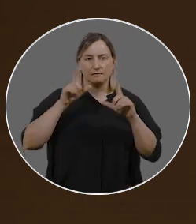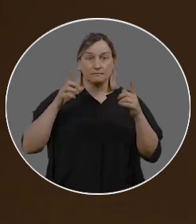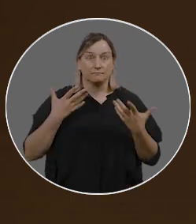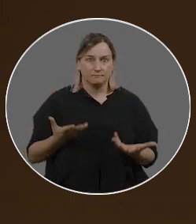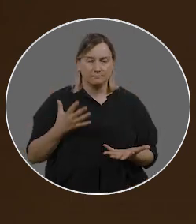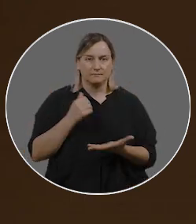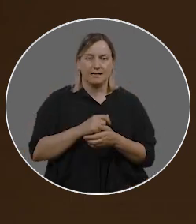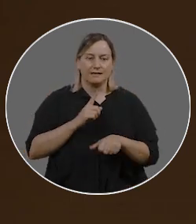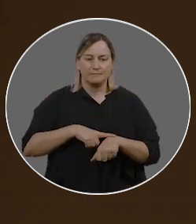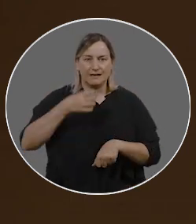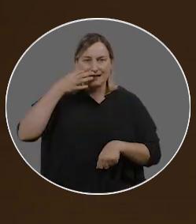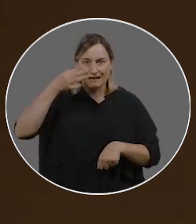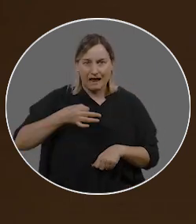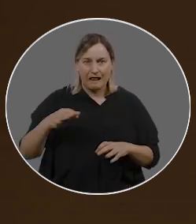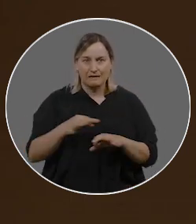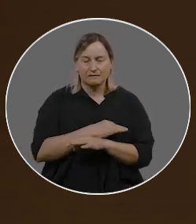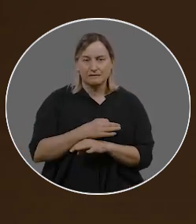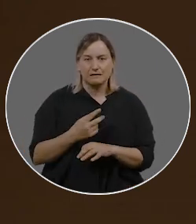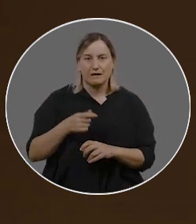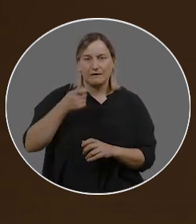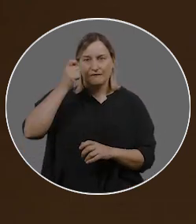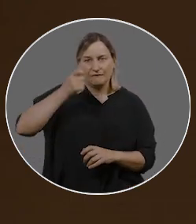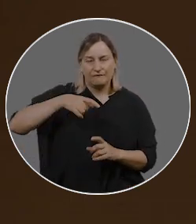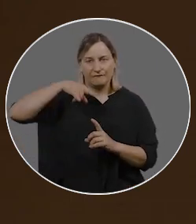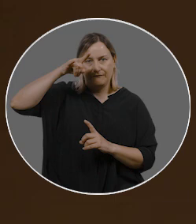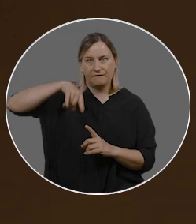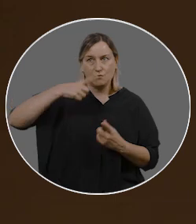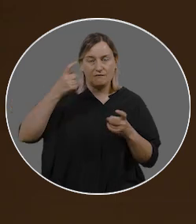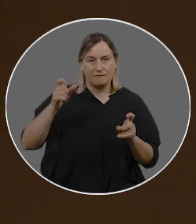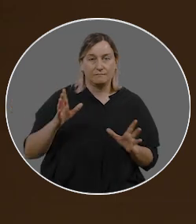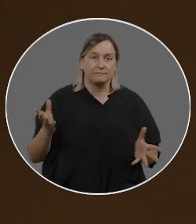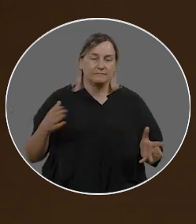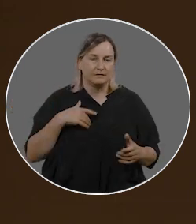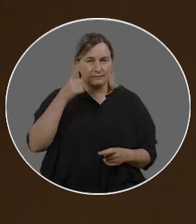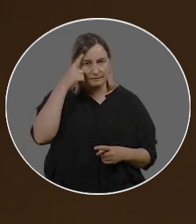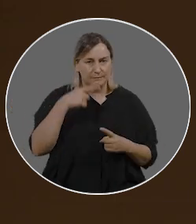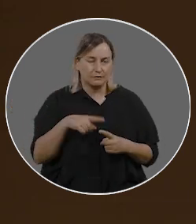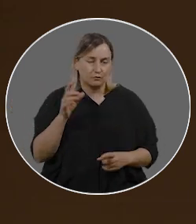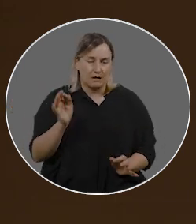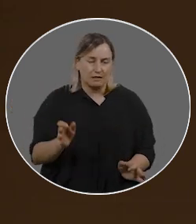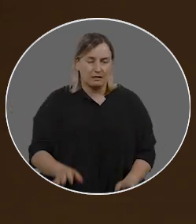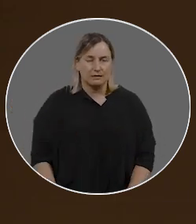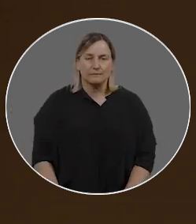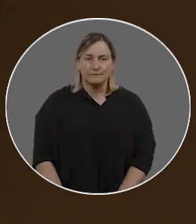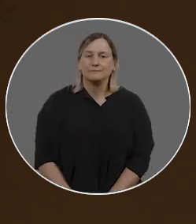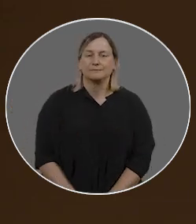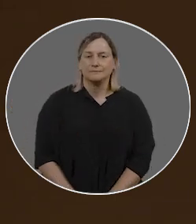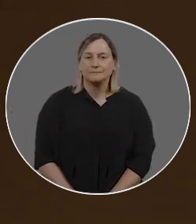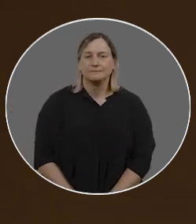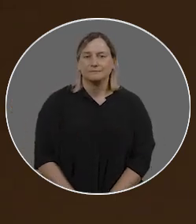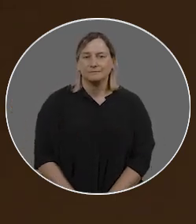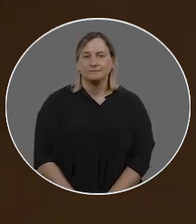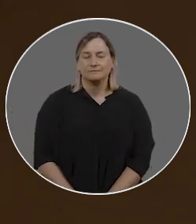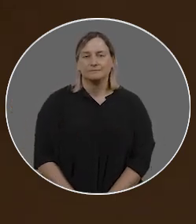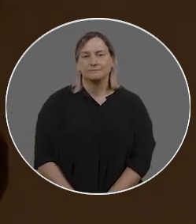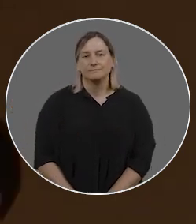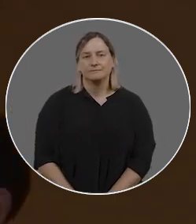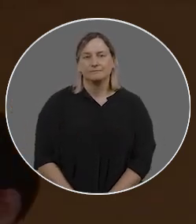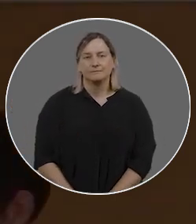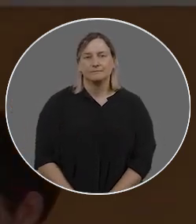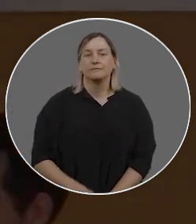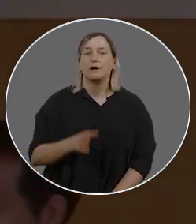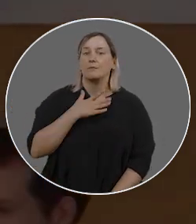en temps real, sense haver ni d'escanejar, és impressionant, és impressionant. Per tant, les